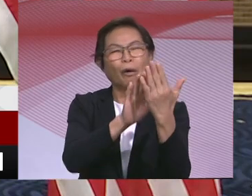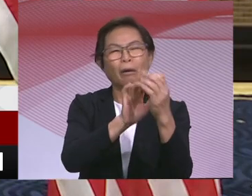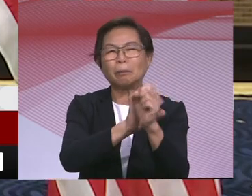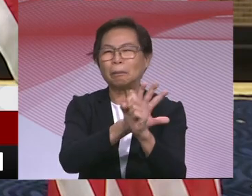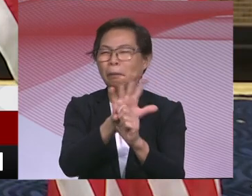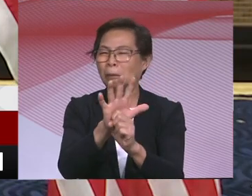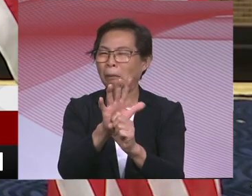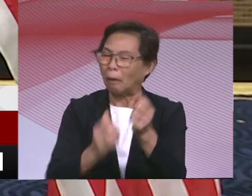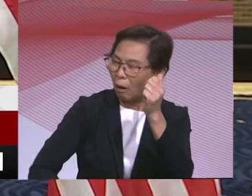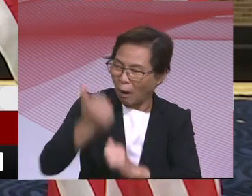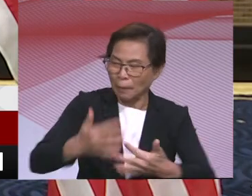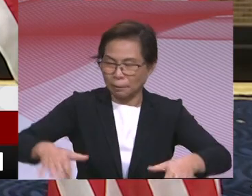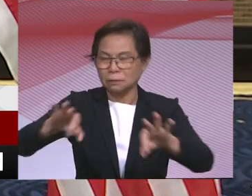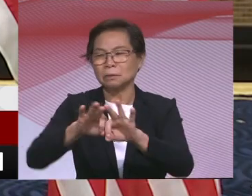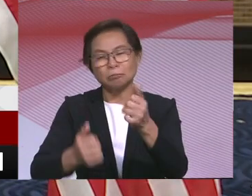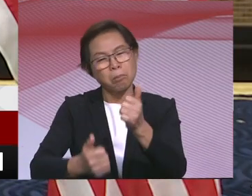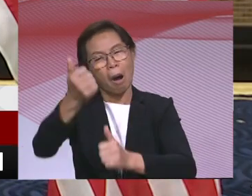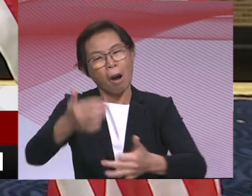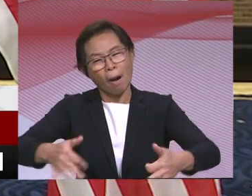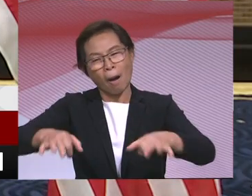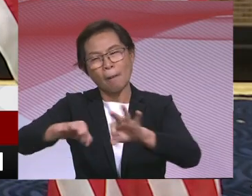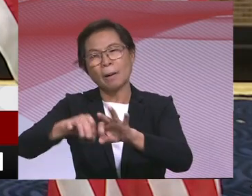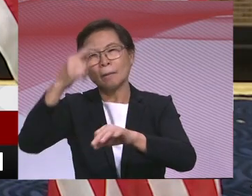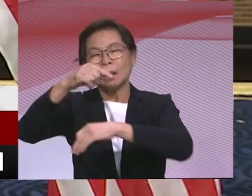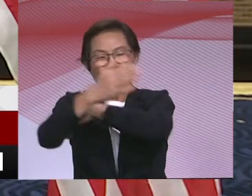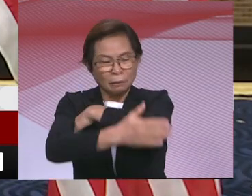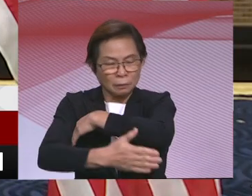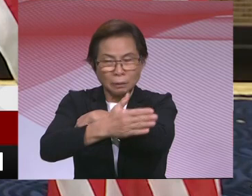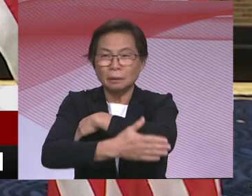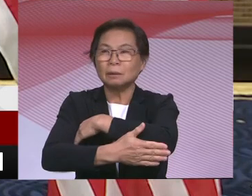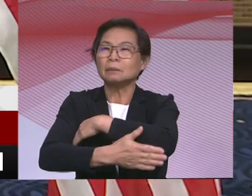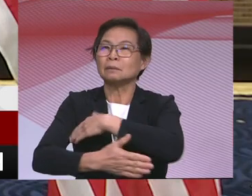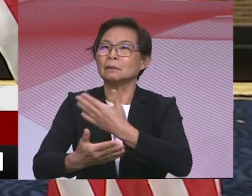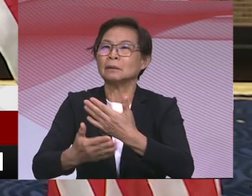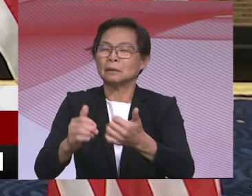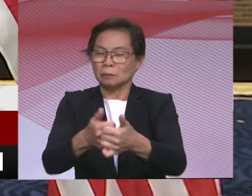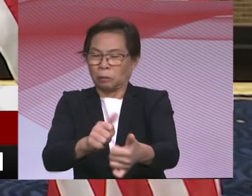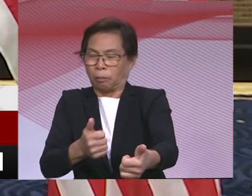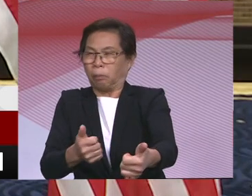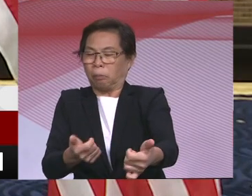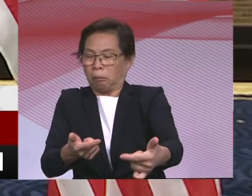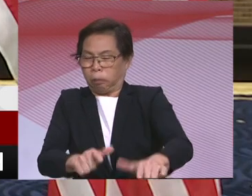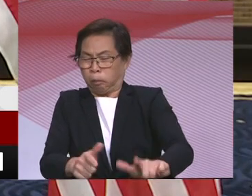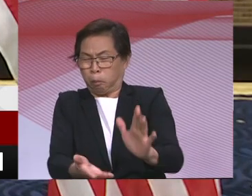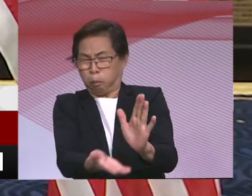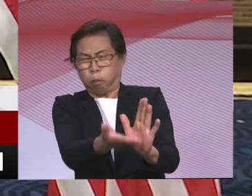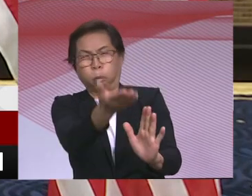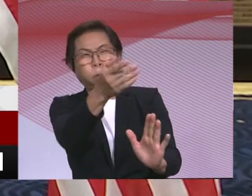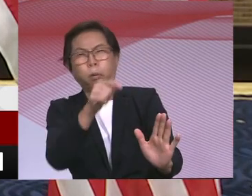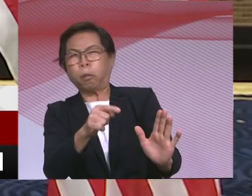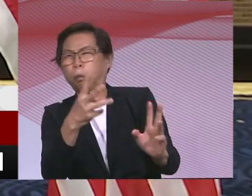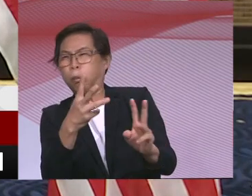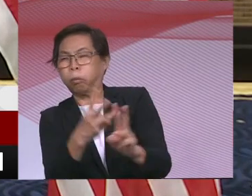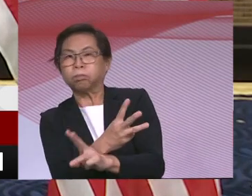19 di amat penting lah Bagaimana mana negara untuk mengelakkan insiden peningkatan cash yang mendadak